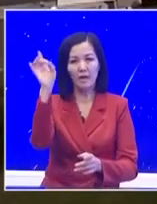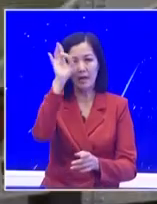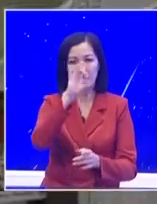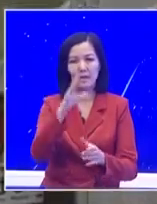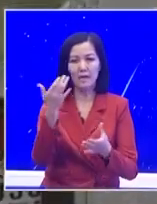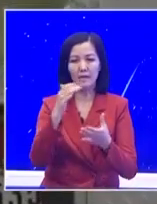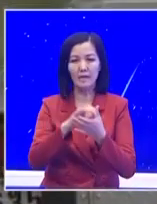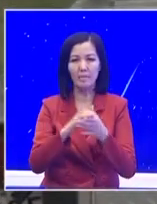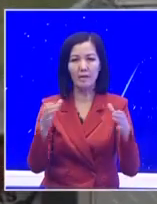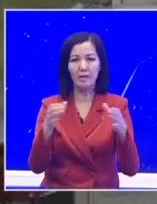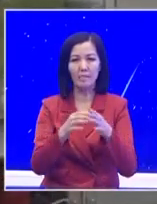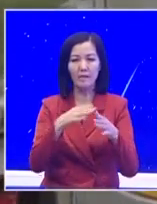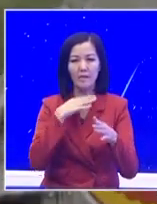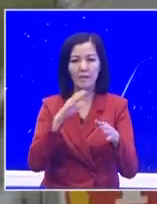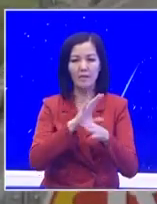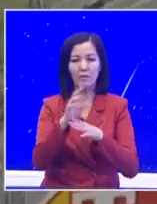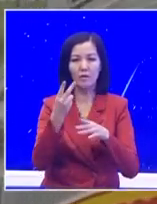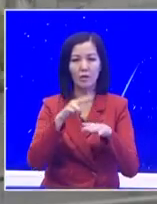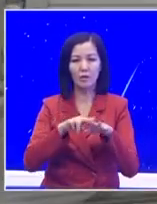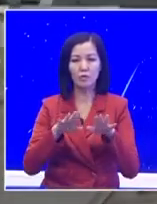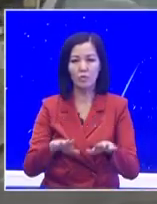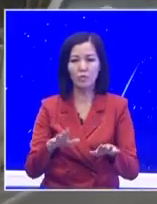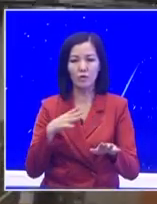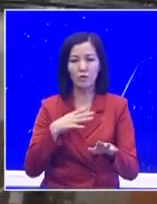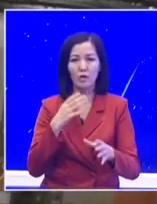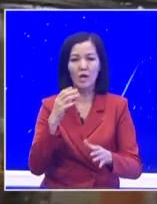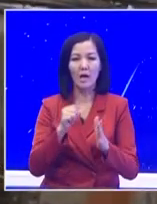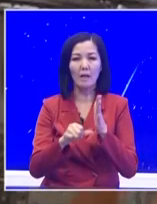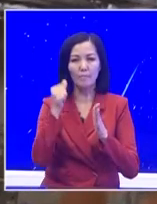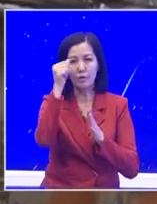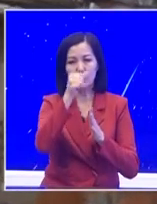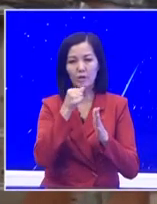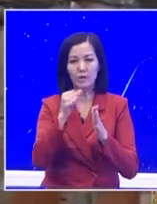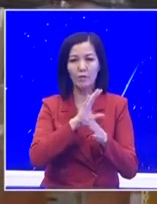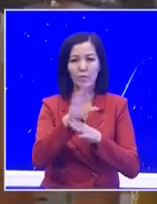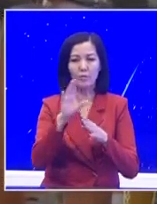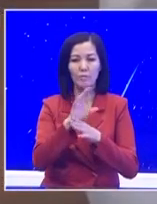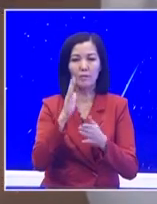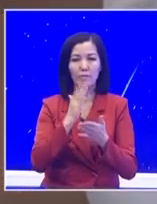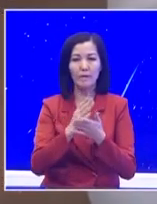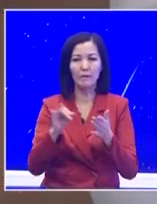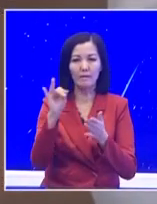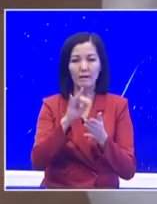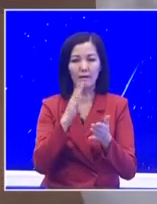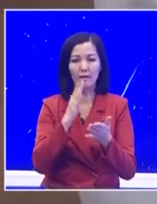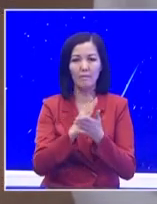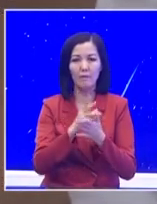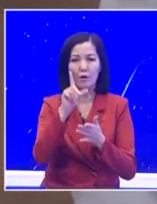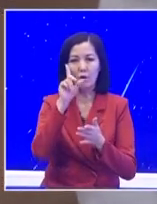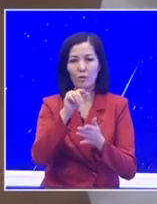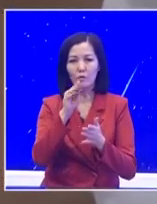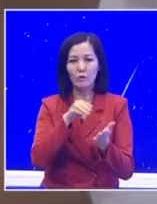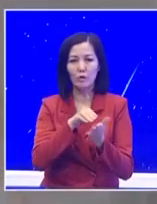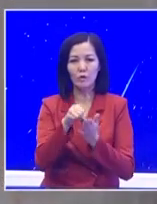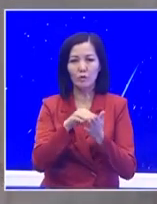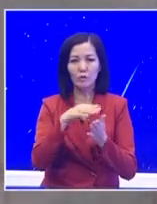өндіруден әлемде екінші орында тұр. 60 жылдық тарихы бар. Өнімі 100 мемлекетте сұранысқа ие. Құс, сиыр және шошқа етін